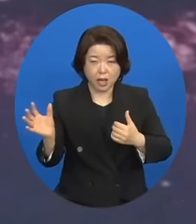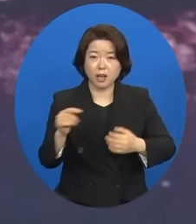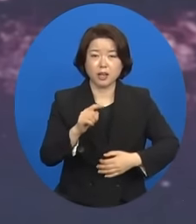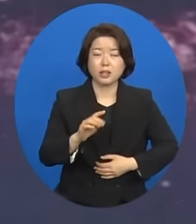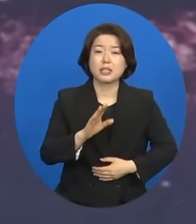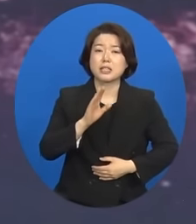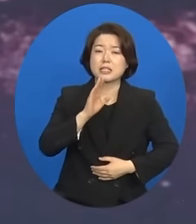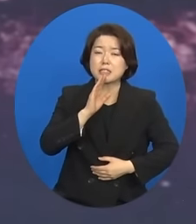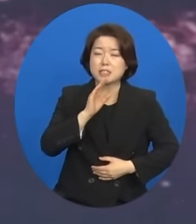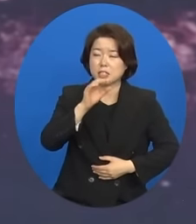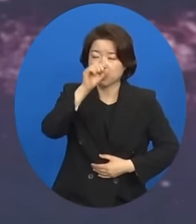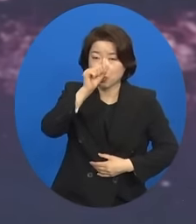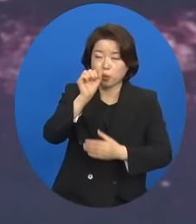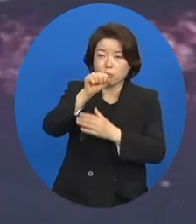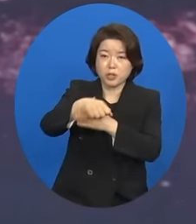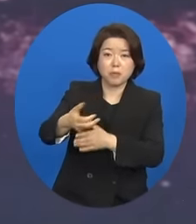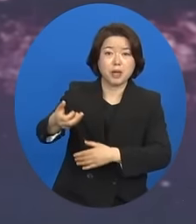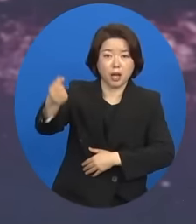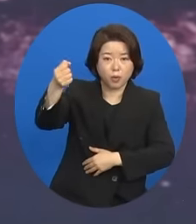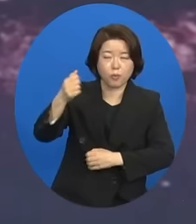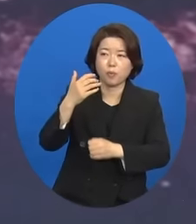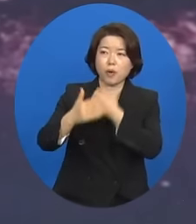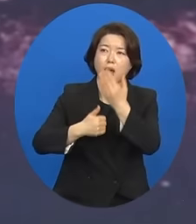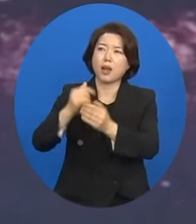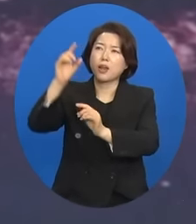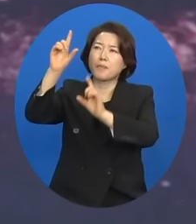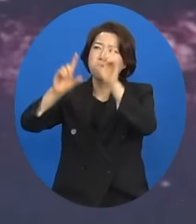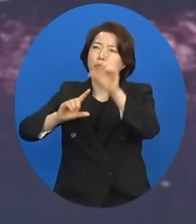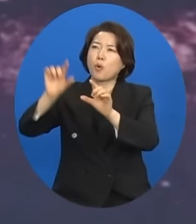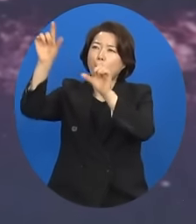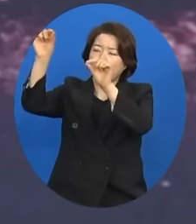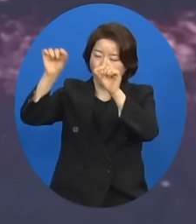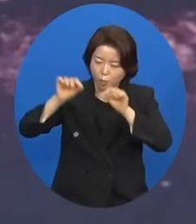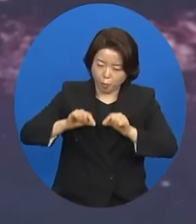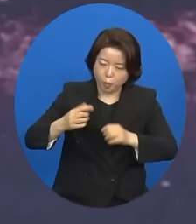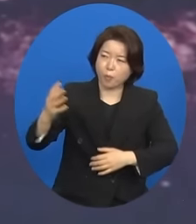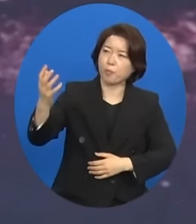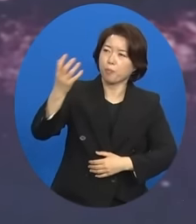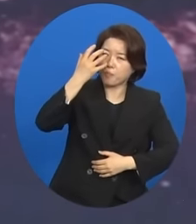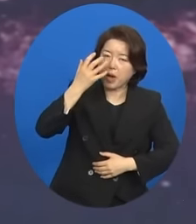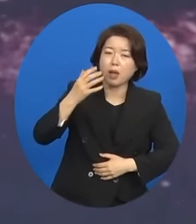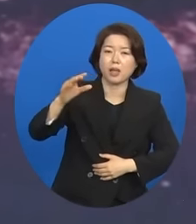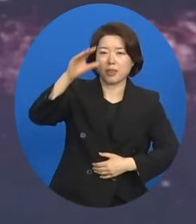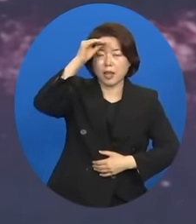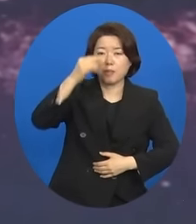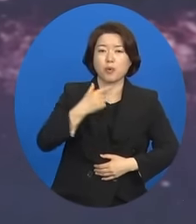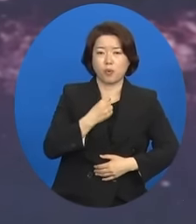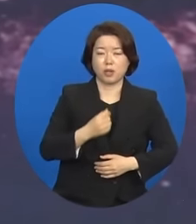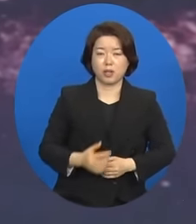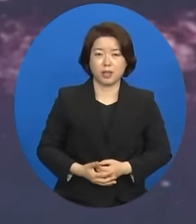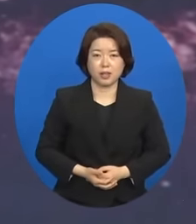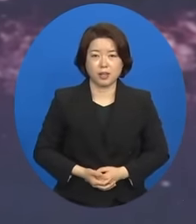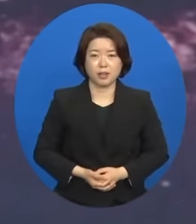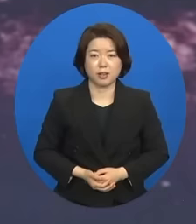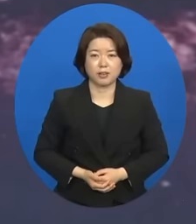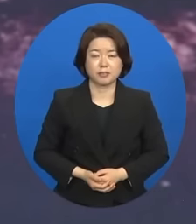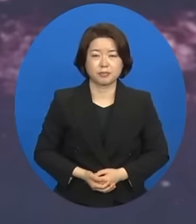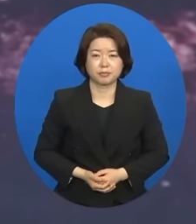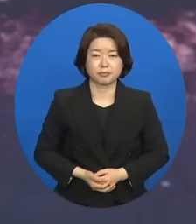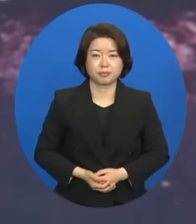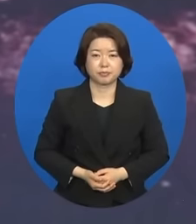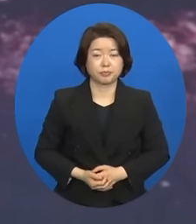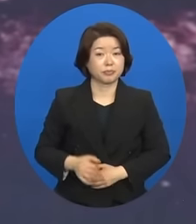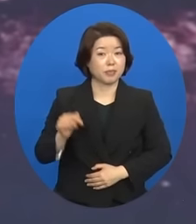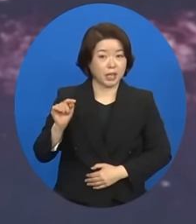열매를 맺게 하고 하나님의 형상으로 닮아가기를 원하신다는 것이죠